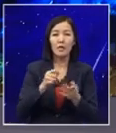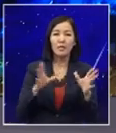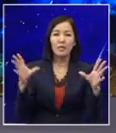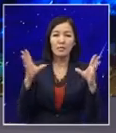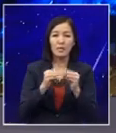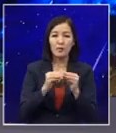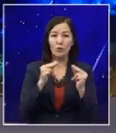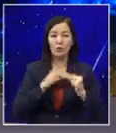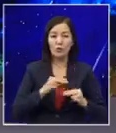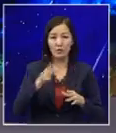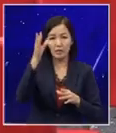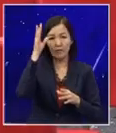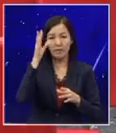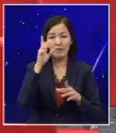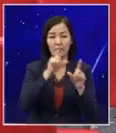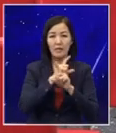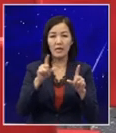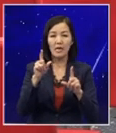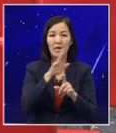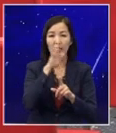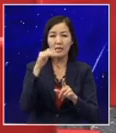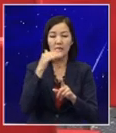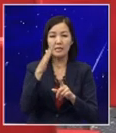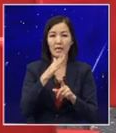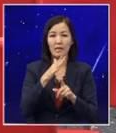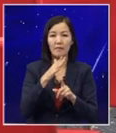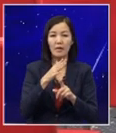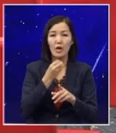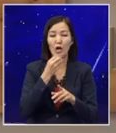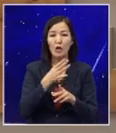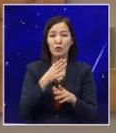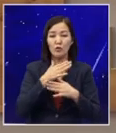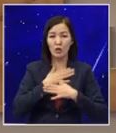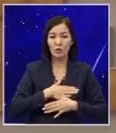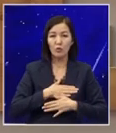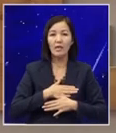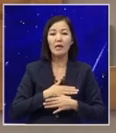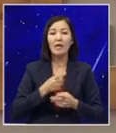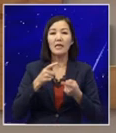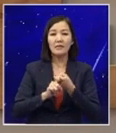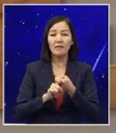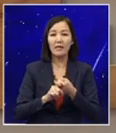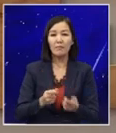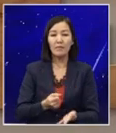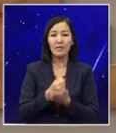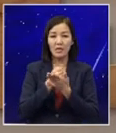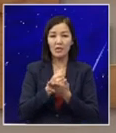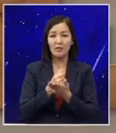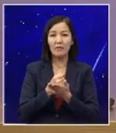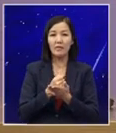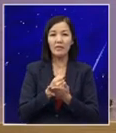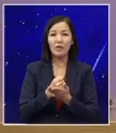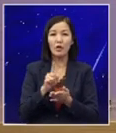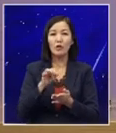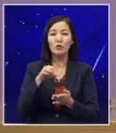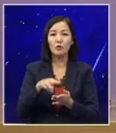с образовательными учреждениями и родителями несовершеннолетних дало положительный результат. Связь с ними поддерживается посредством платформы